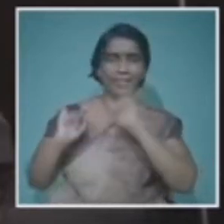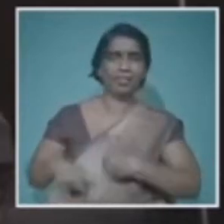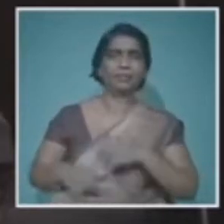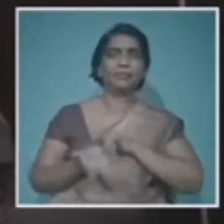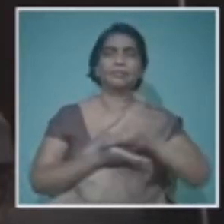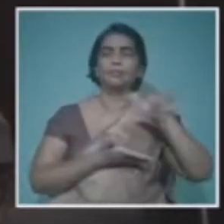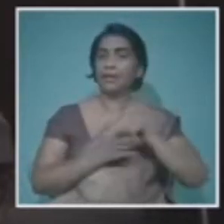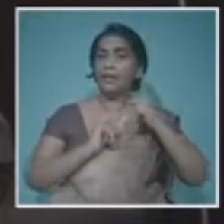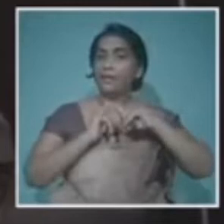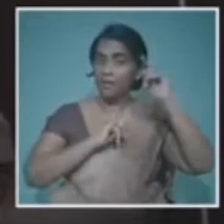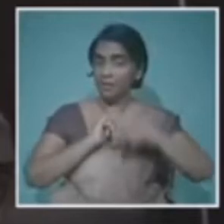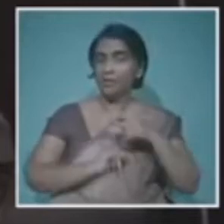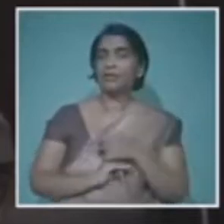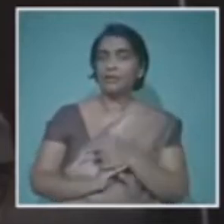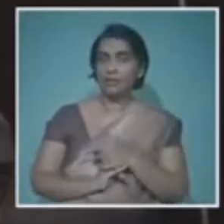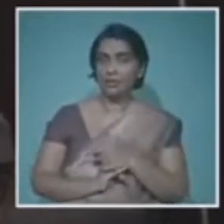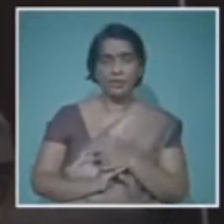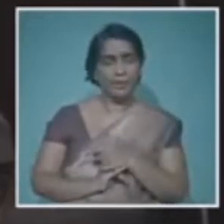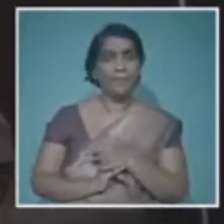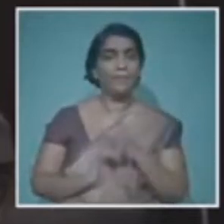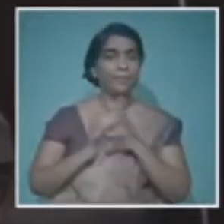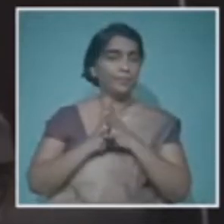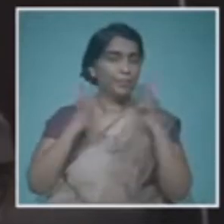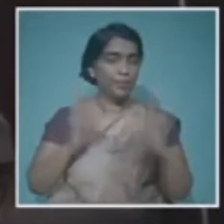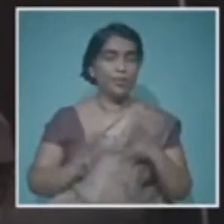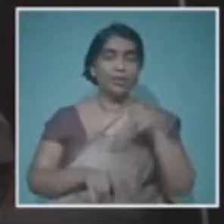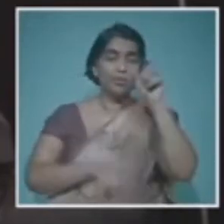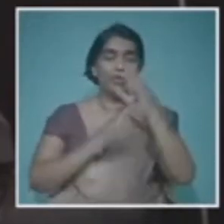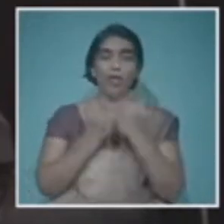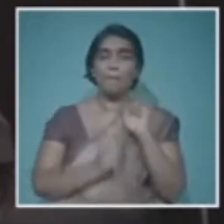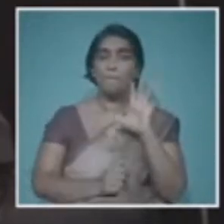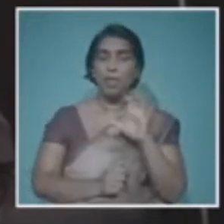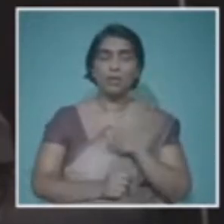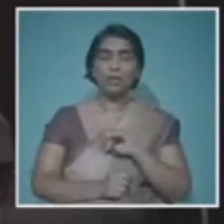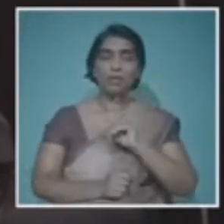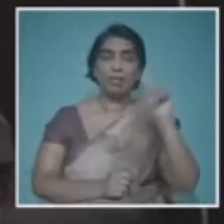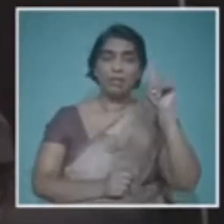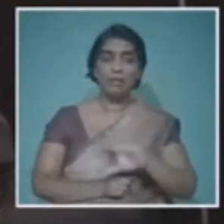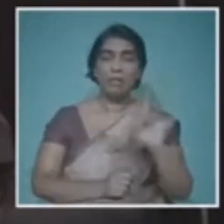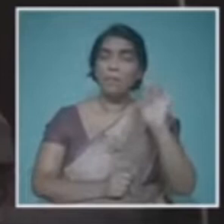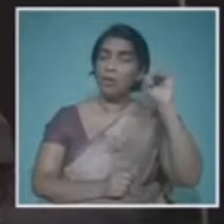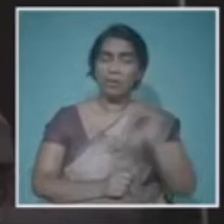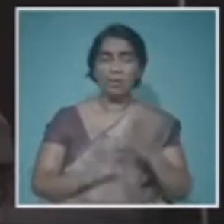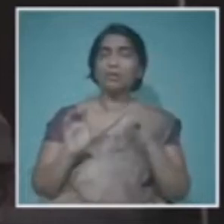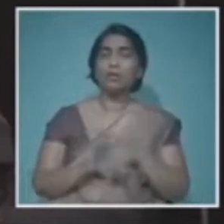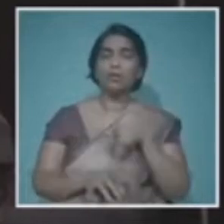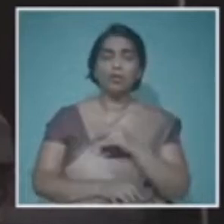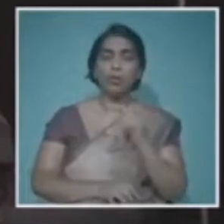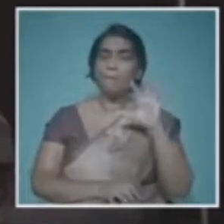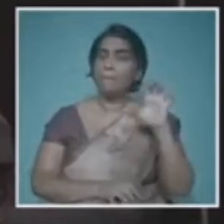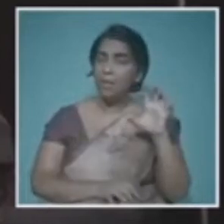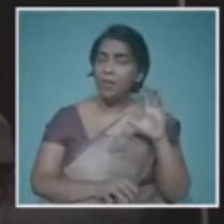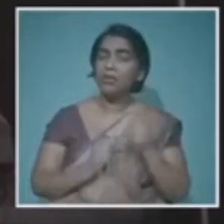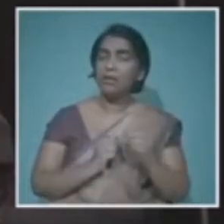වෙනවා. අර විශ්වවිද්‍යාලවලට වැඩිපුර 5000ක් නෙමෙයි 10000ක් නෙමෙයි 15000ක් බඳවගත්තත් ඒ අයන රුපියල් 5000කින්